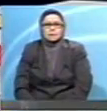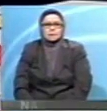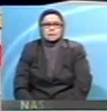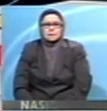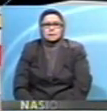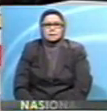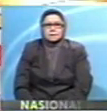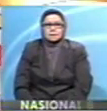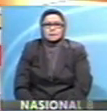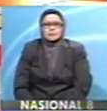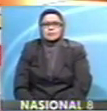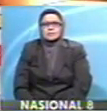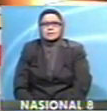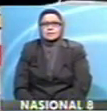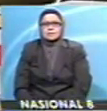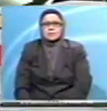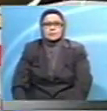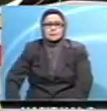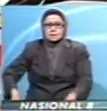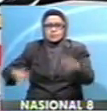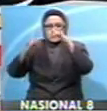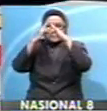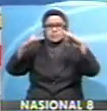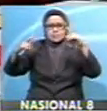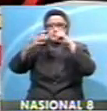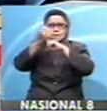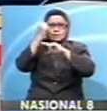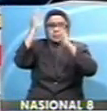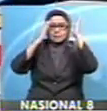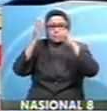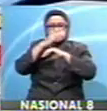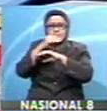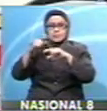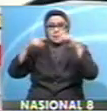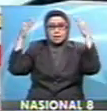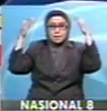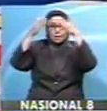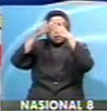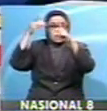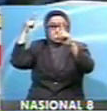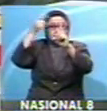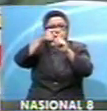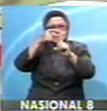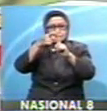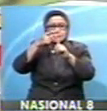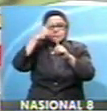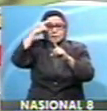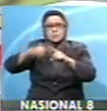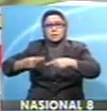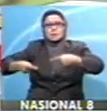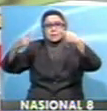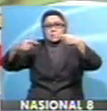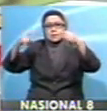Alam Sementara itu di kem juara Piala Malaysia dan Piala FA musim lalu Pahang pula meletakkan sasaran lebih tinggi untuk saingan musim